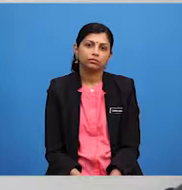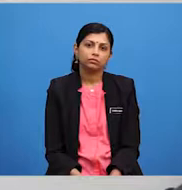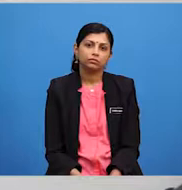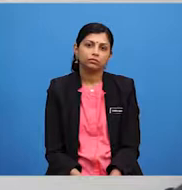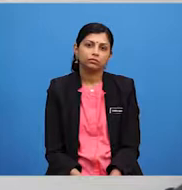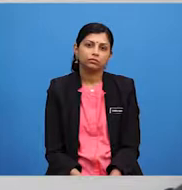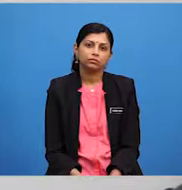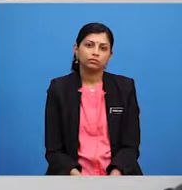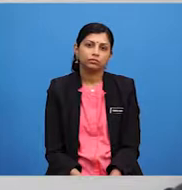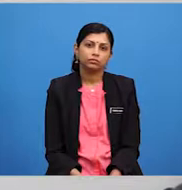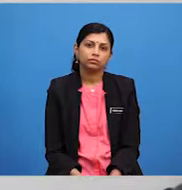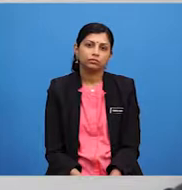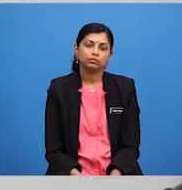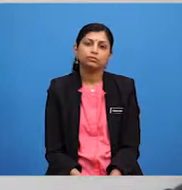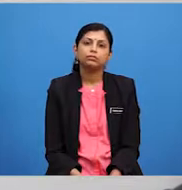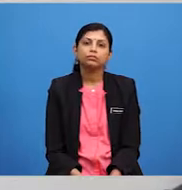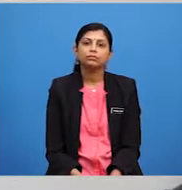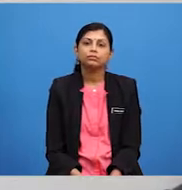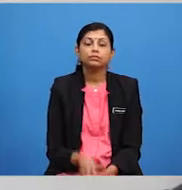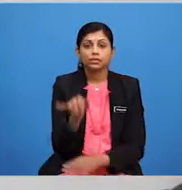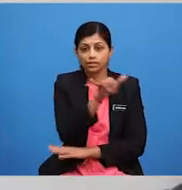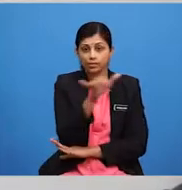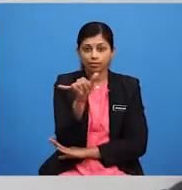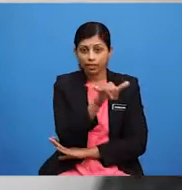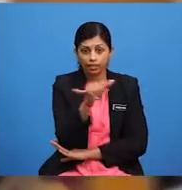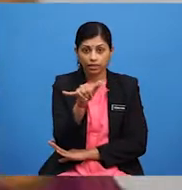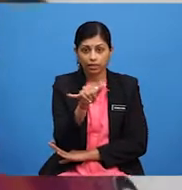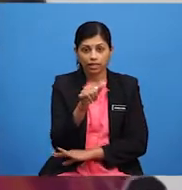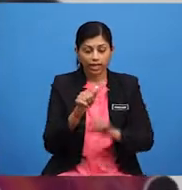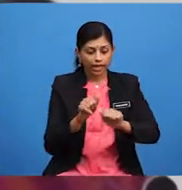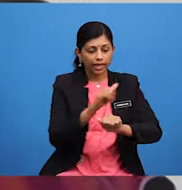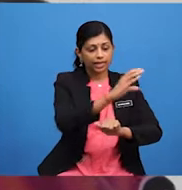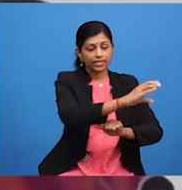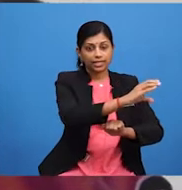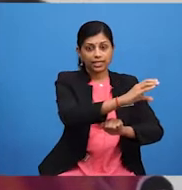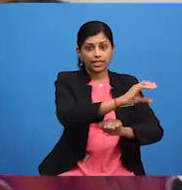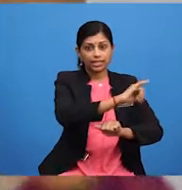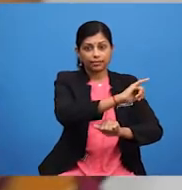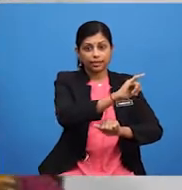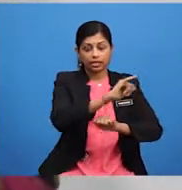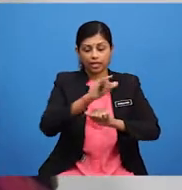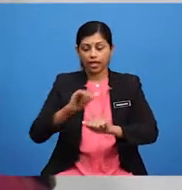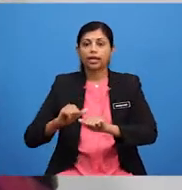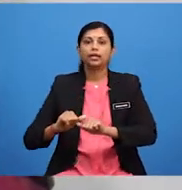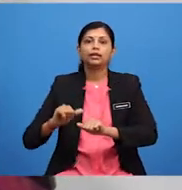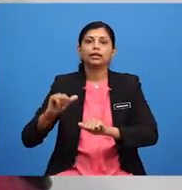titik lenyap 2 dari titik A dan labelkan dengan titik F.